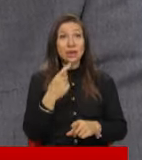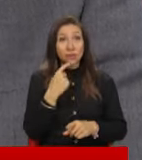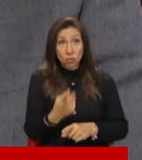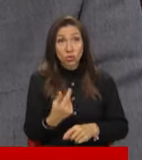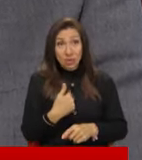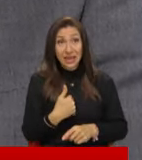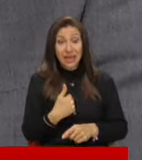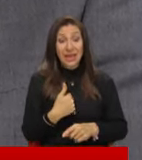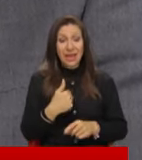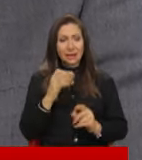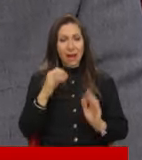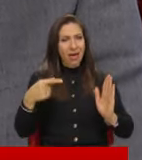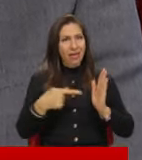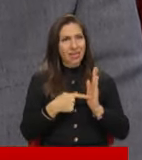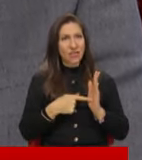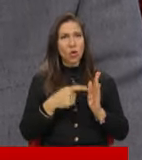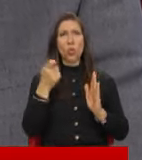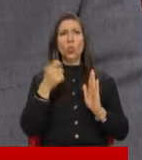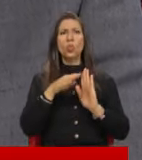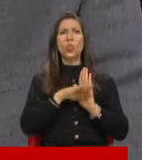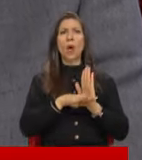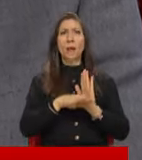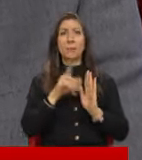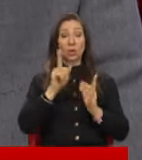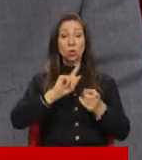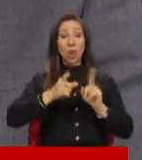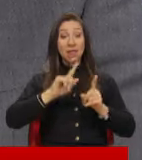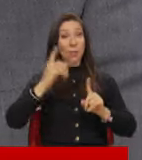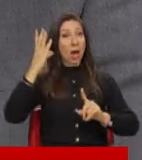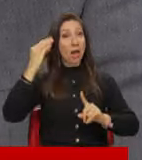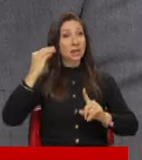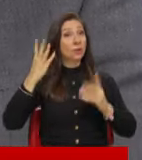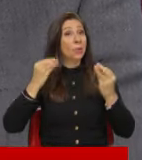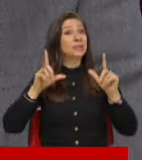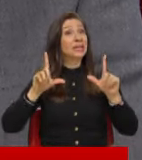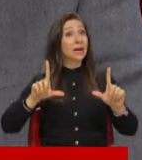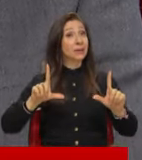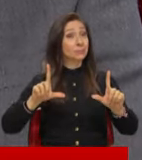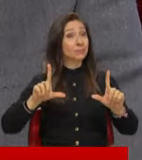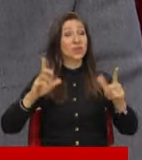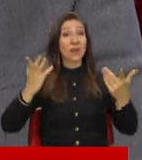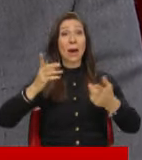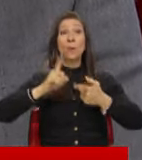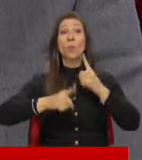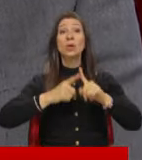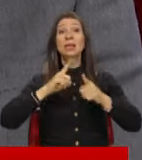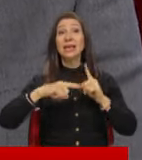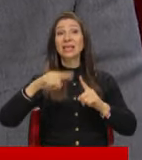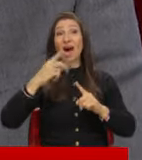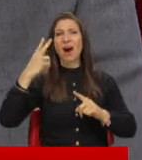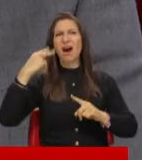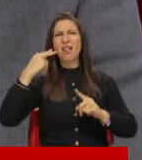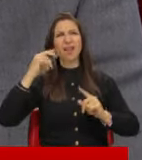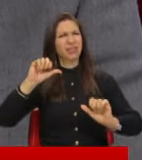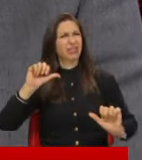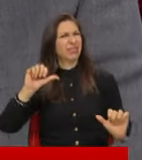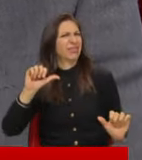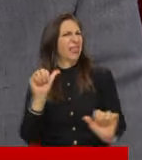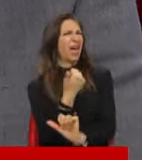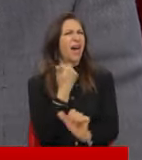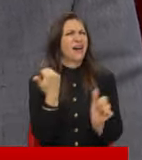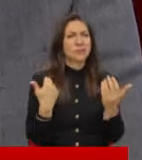ki İlke bazlı Kural bazlı bir yönetim anlayışının olması lazım ve Siyasette ahlaki değerleri ön